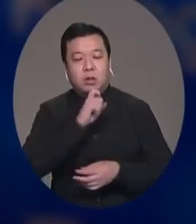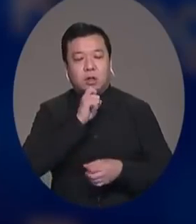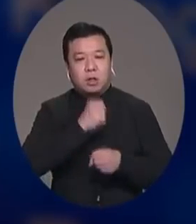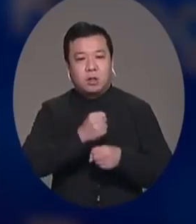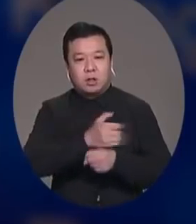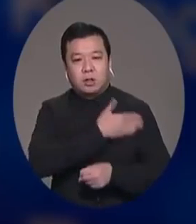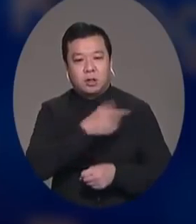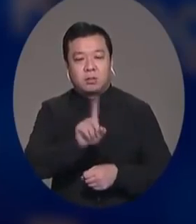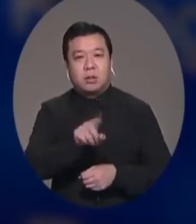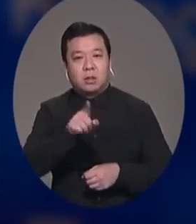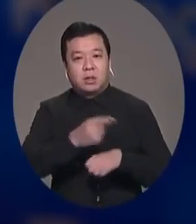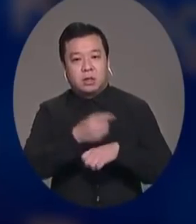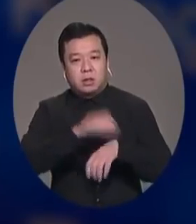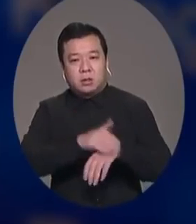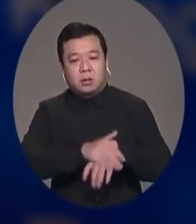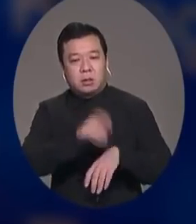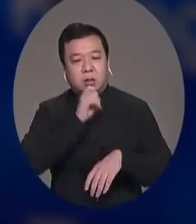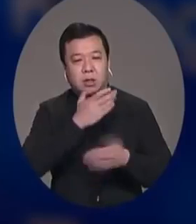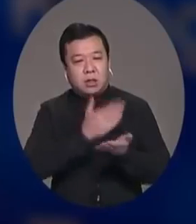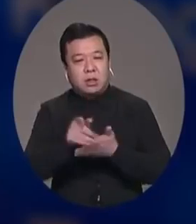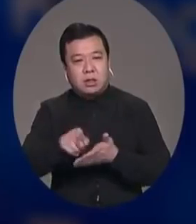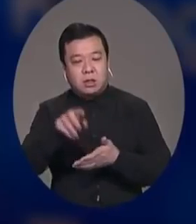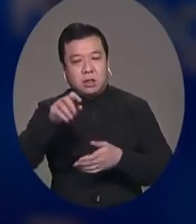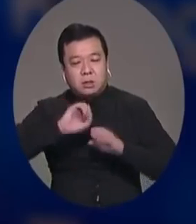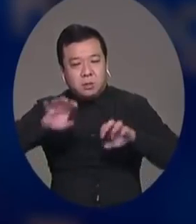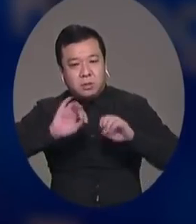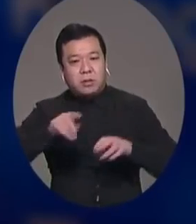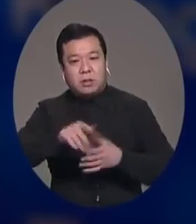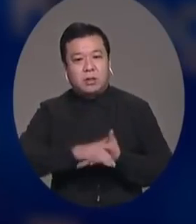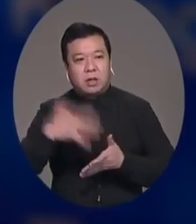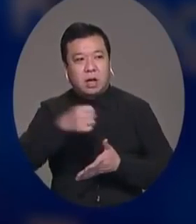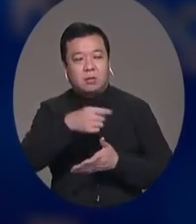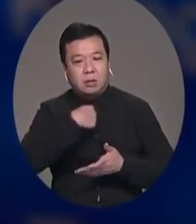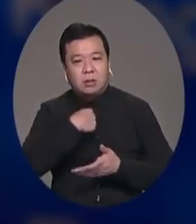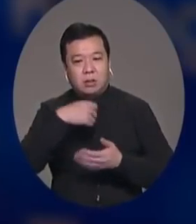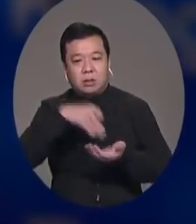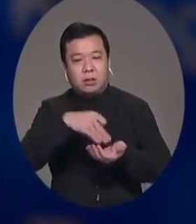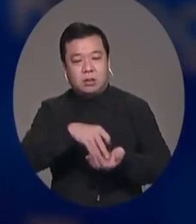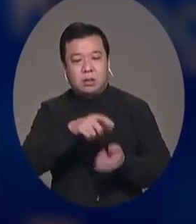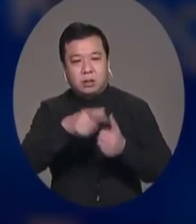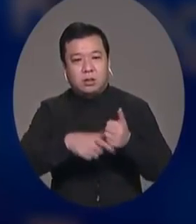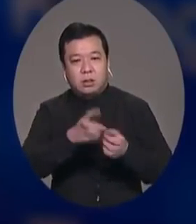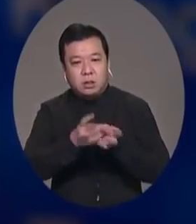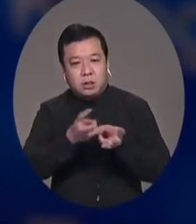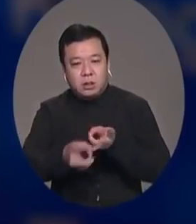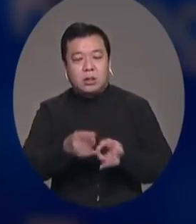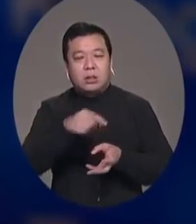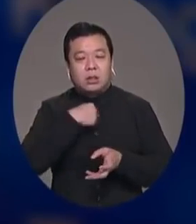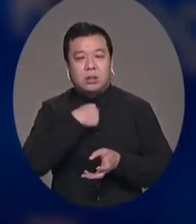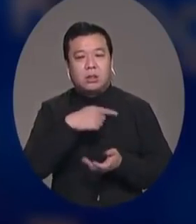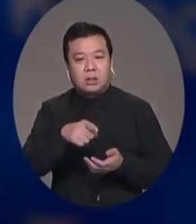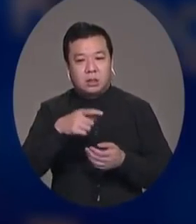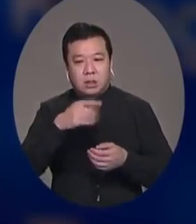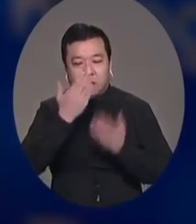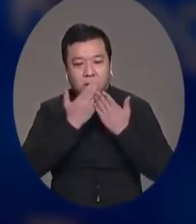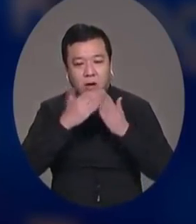校方会暂时保存一些被清除的文宣，物主领取时需登记个人或团体资料，以便校方